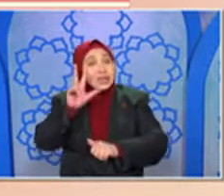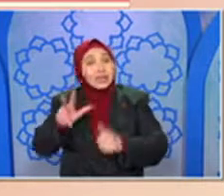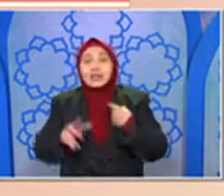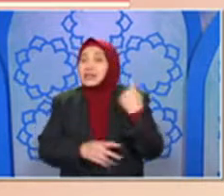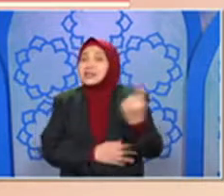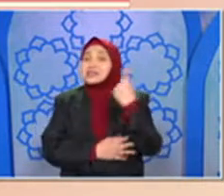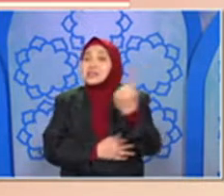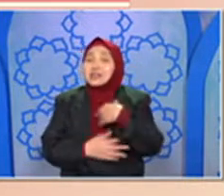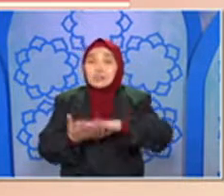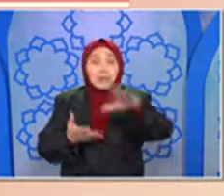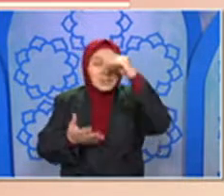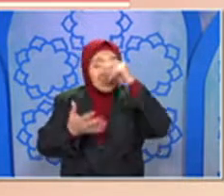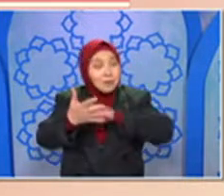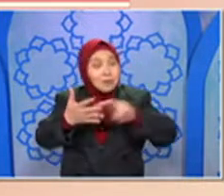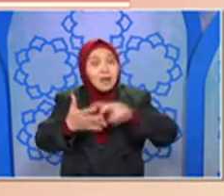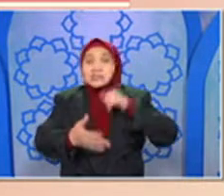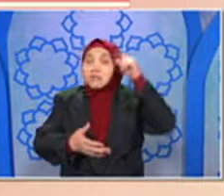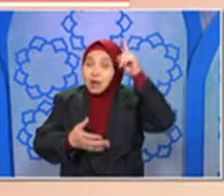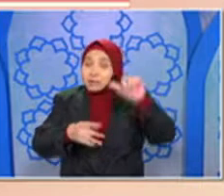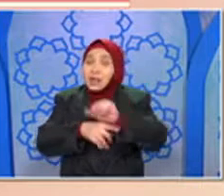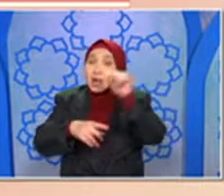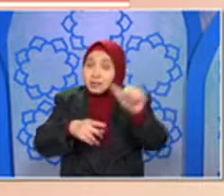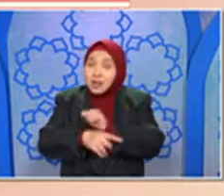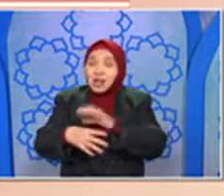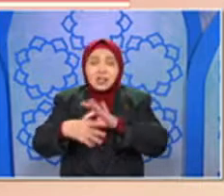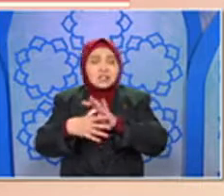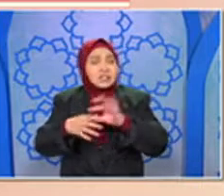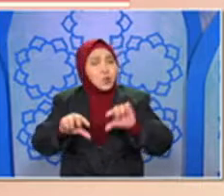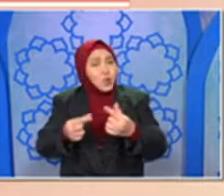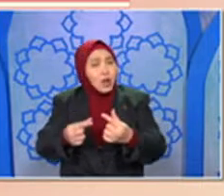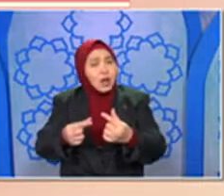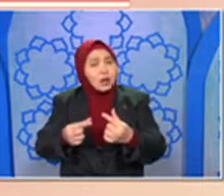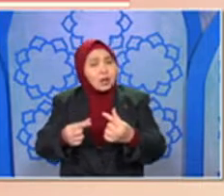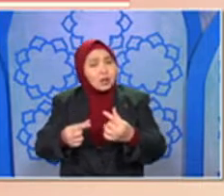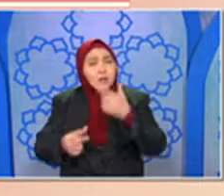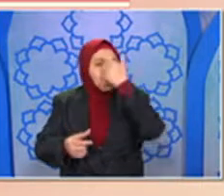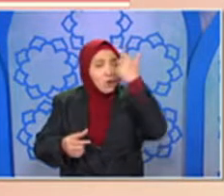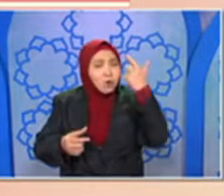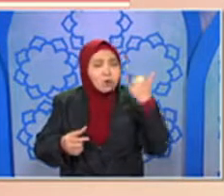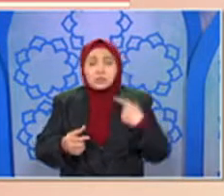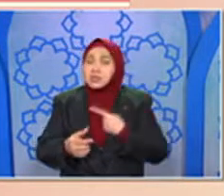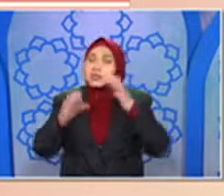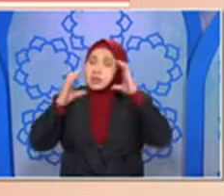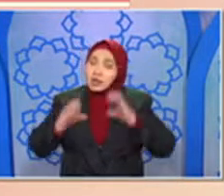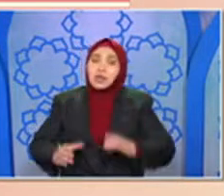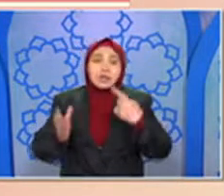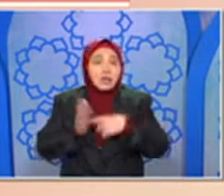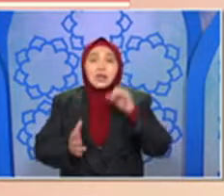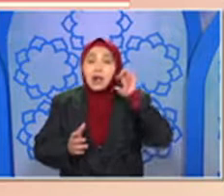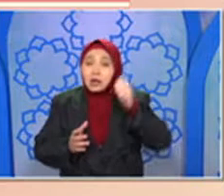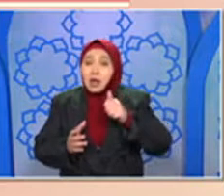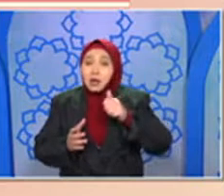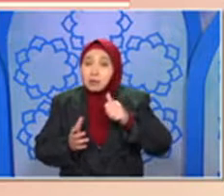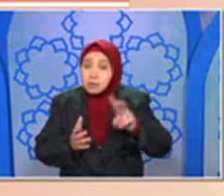sentiasa belajar, baca, faham dan amalkan isi kandungan Al-Quran, kerana kita yakin ini akan